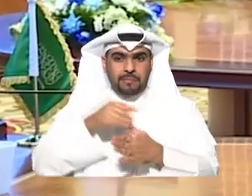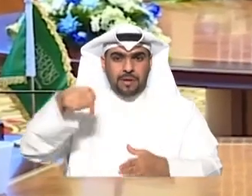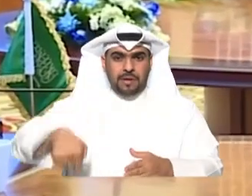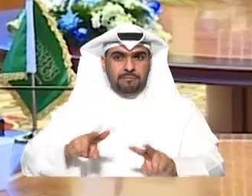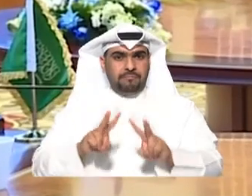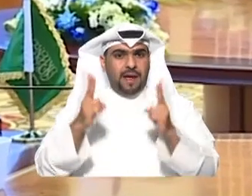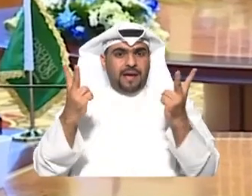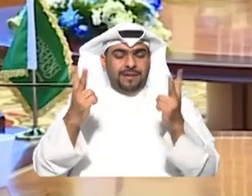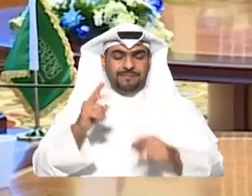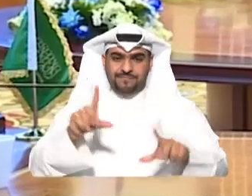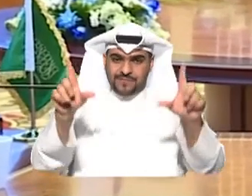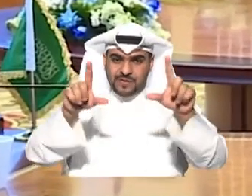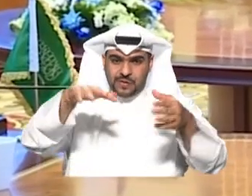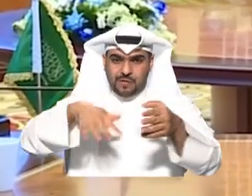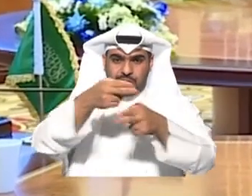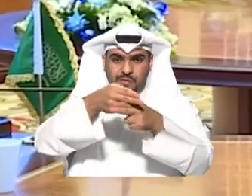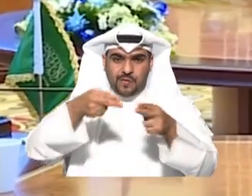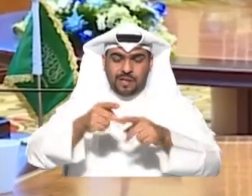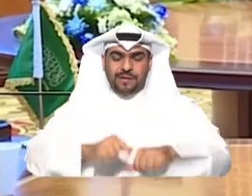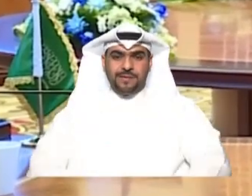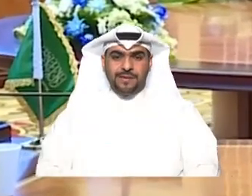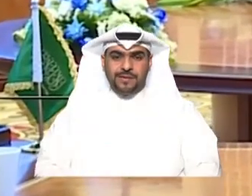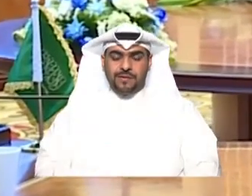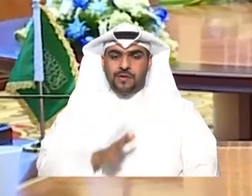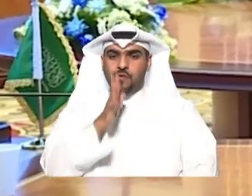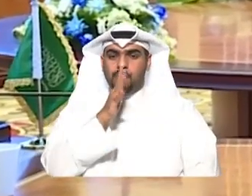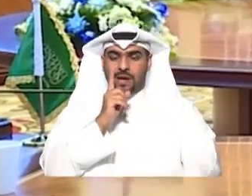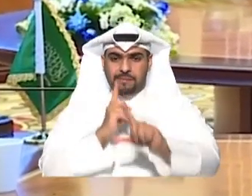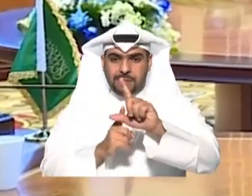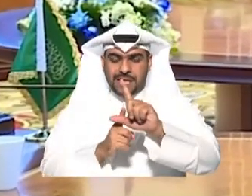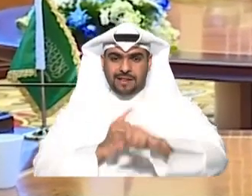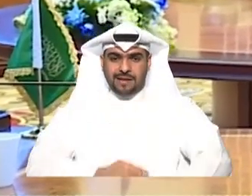للتلفزيون دولة الكويت، محمد بن عبد المهري، سلطنة عمان، مسقط.